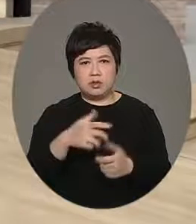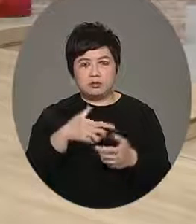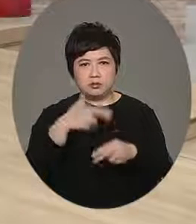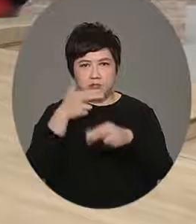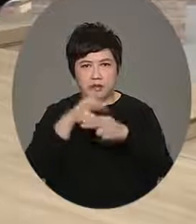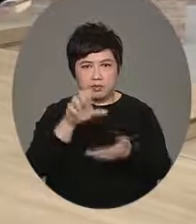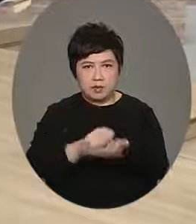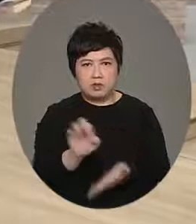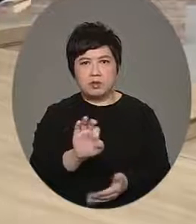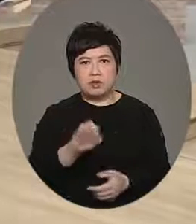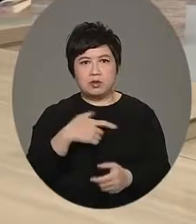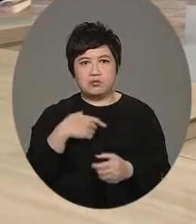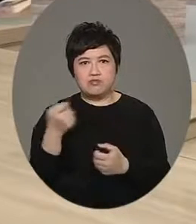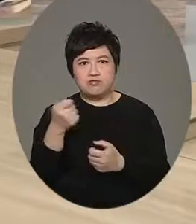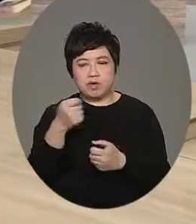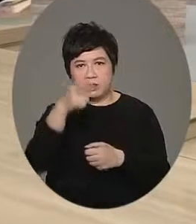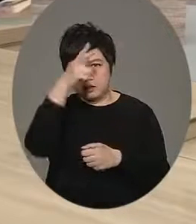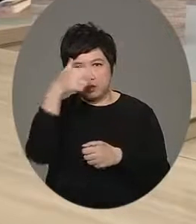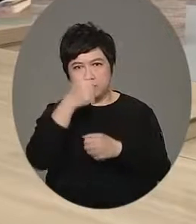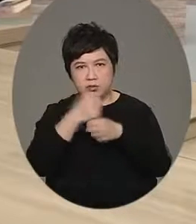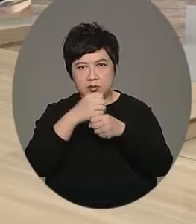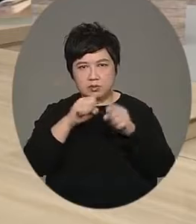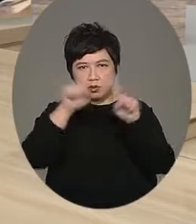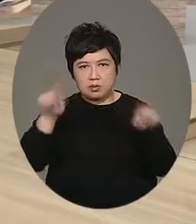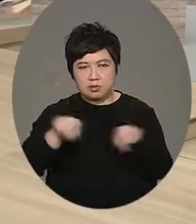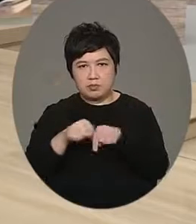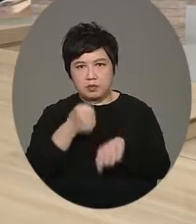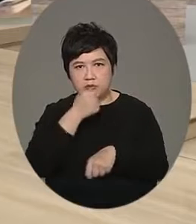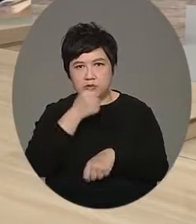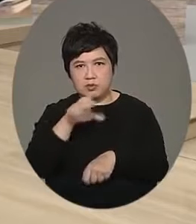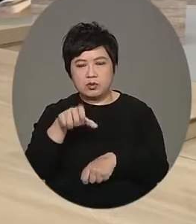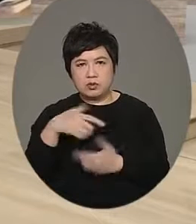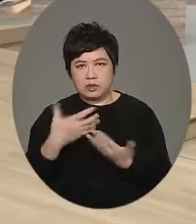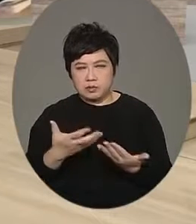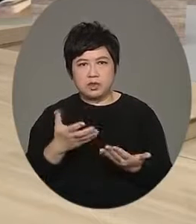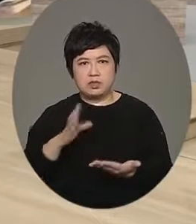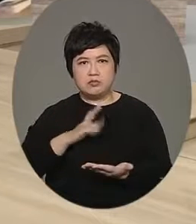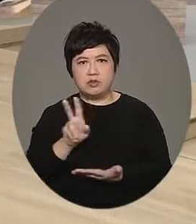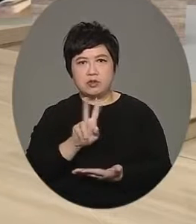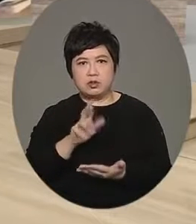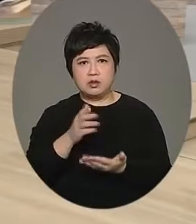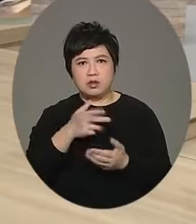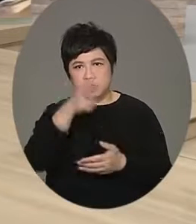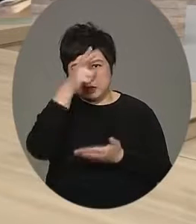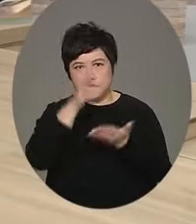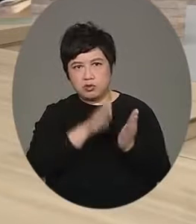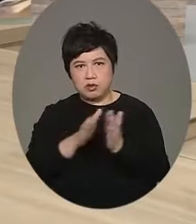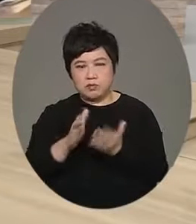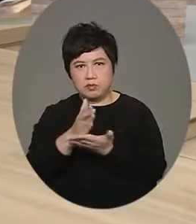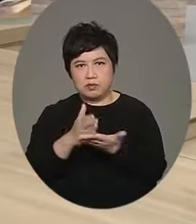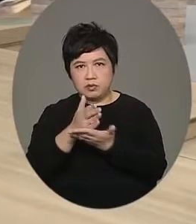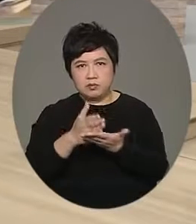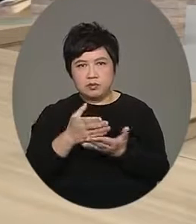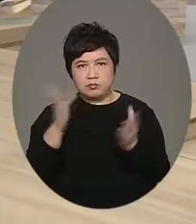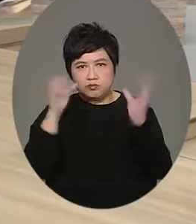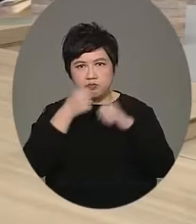時間拿總理的工作報告做報導。今年的情況都一樣，當局只是安排部分媒體入內採訪，